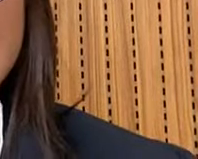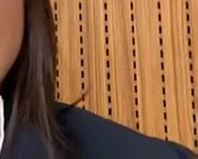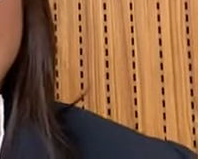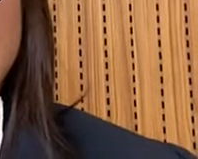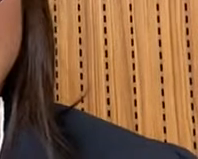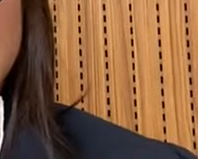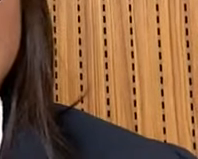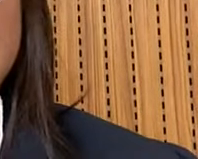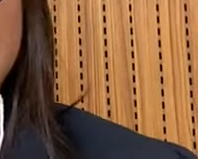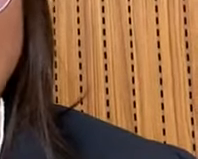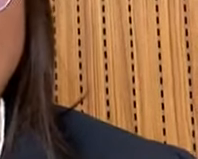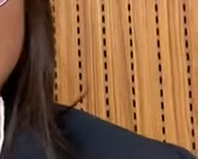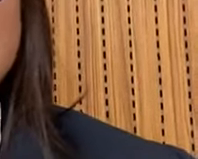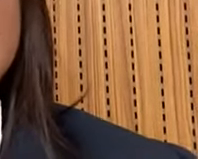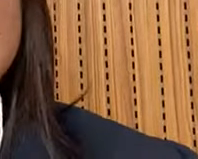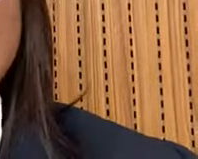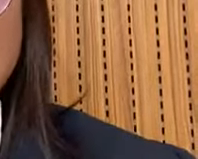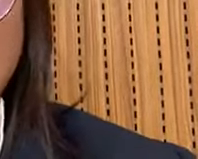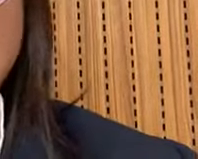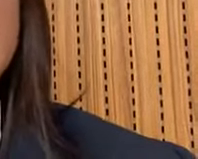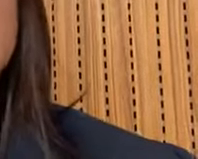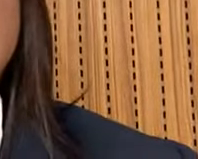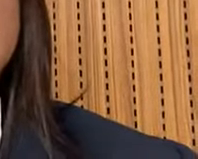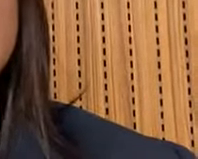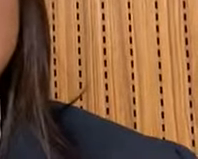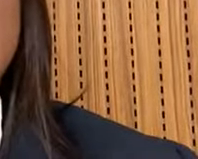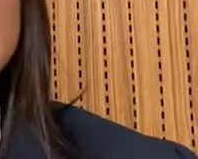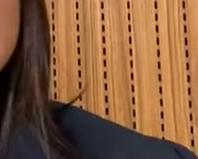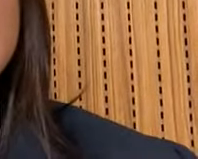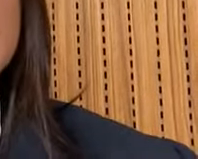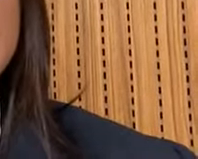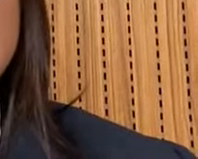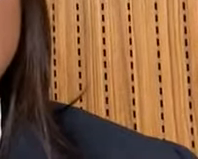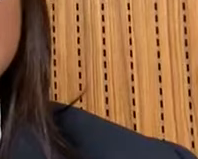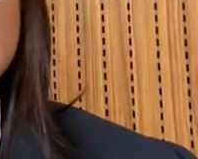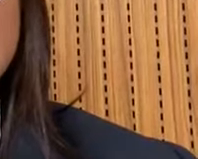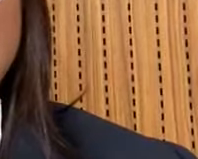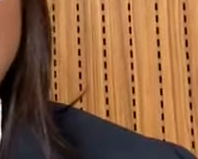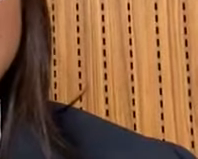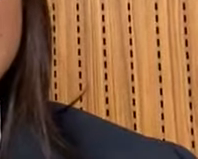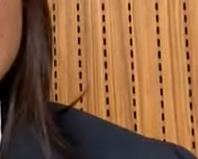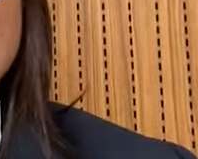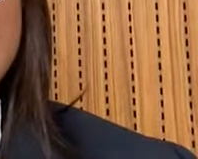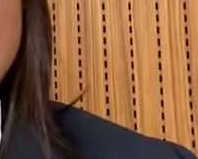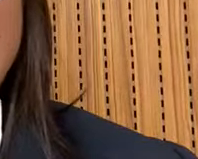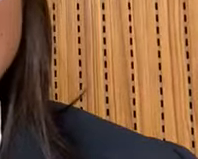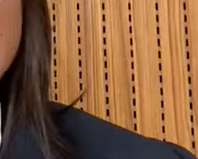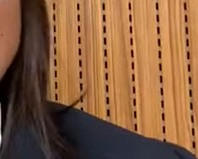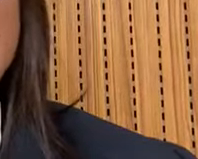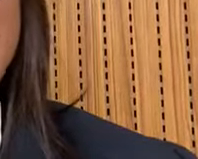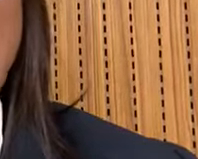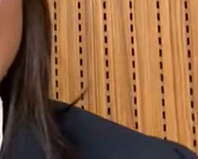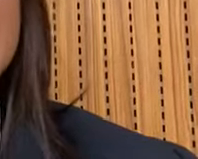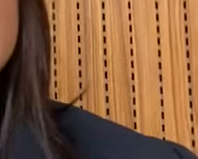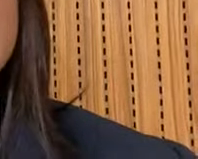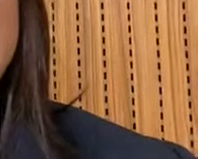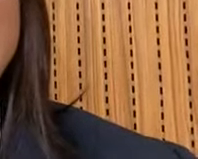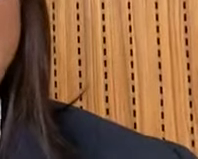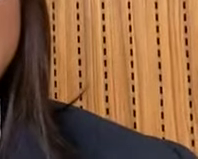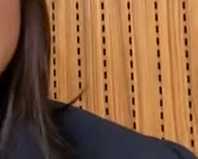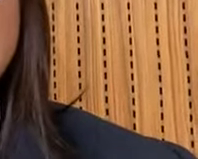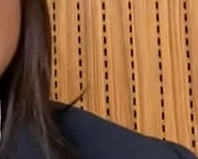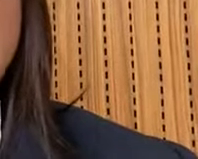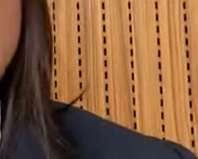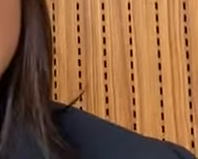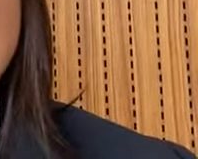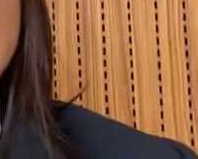ของประเด็นทางเศรษฐกิจนะคะเรื่องของที่พูดถึงการแผนหนี้สาธารณะที่มีมากทำ